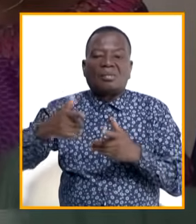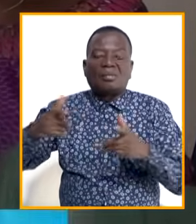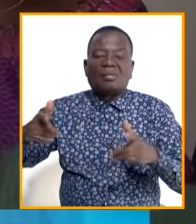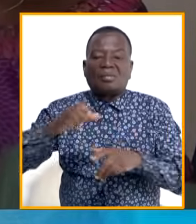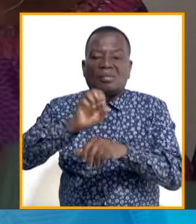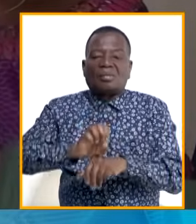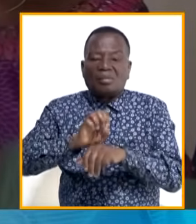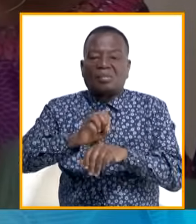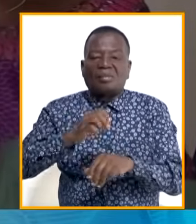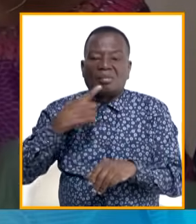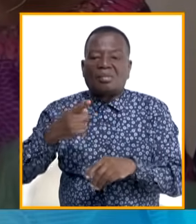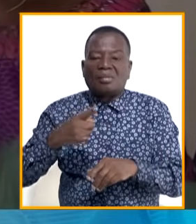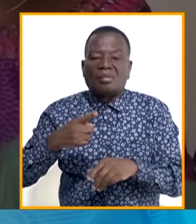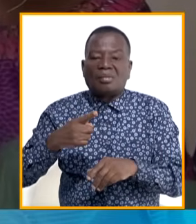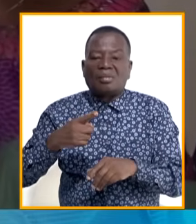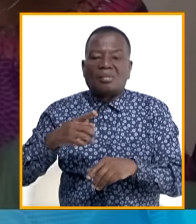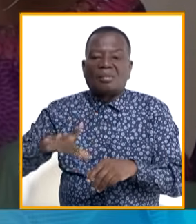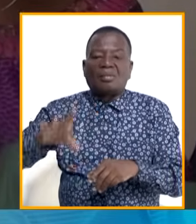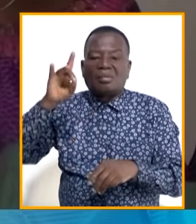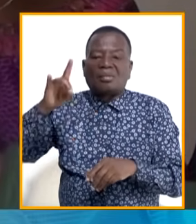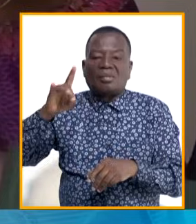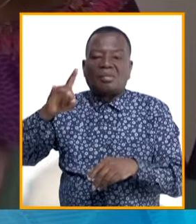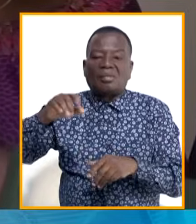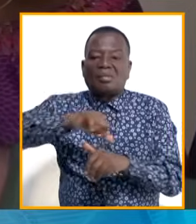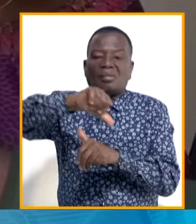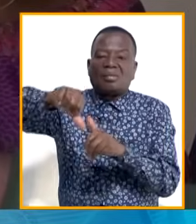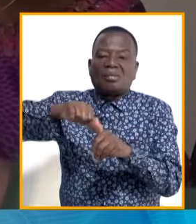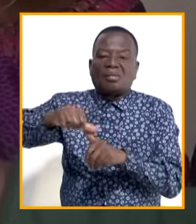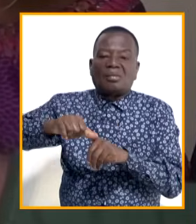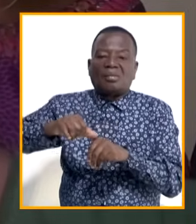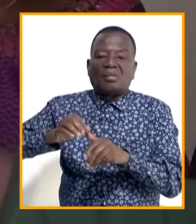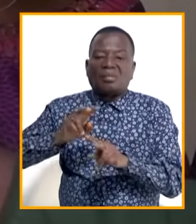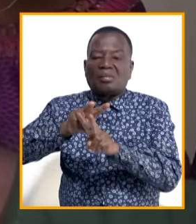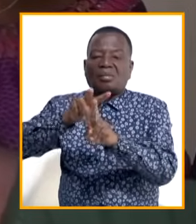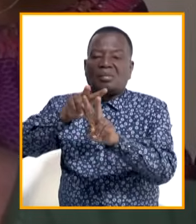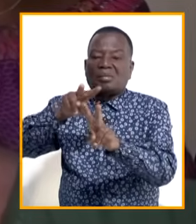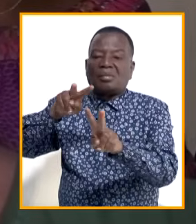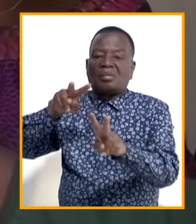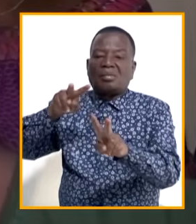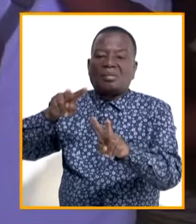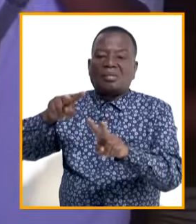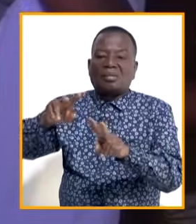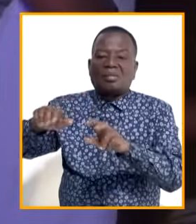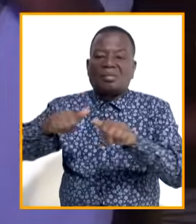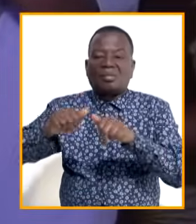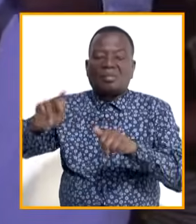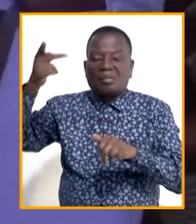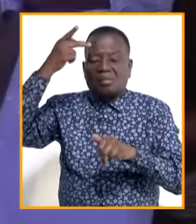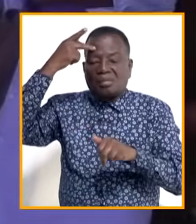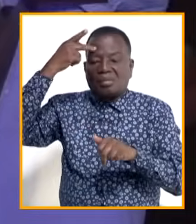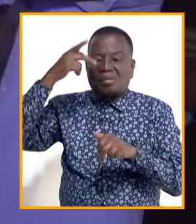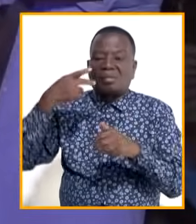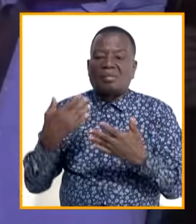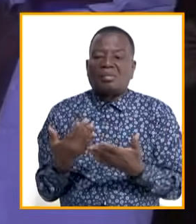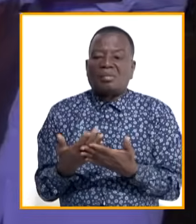d'habitude, qui consiste à les trouver autour des funérailles autour des actions politiques, nous sommes